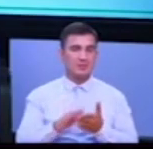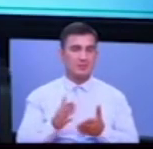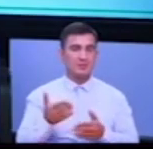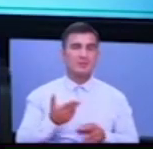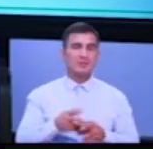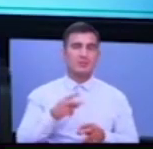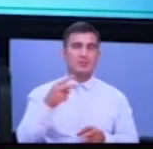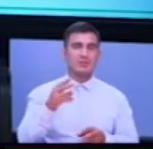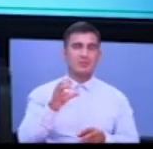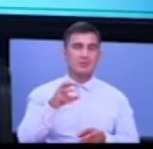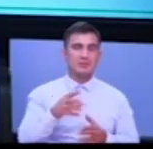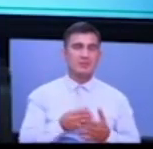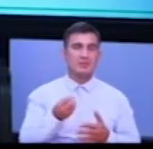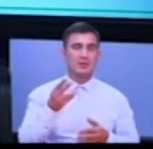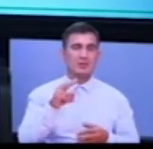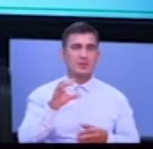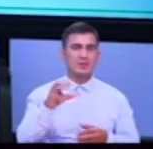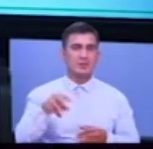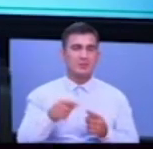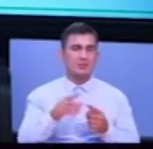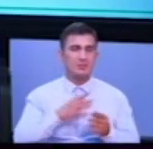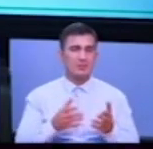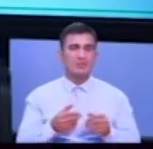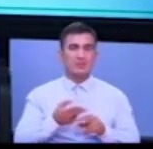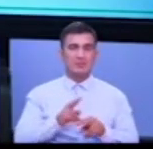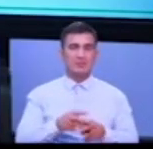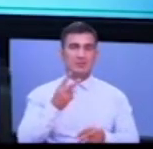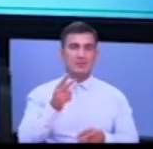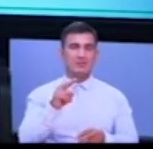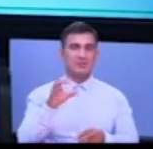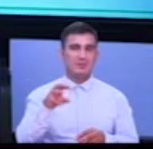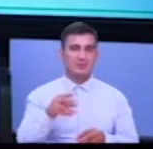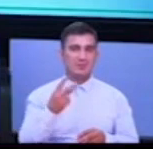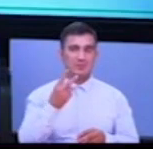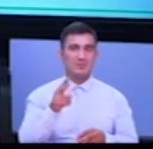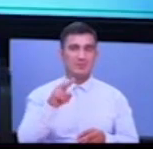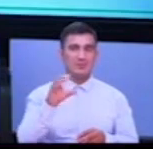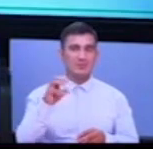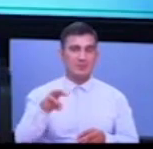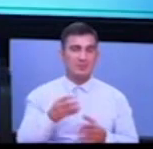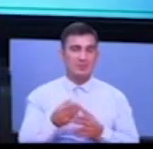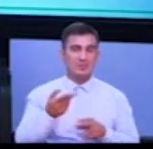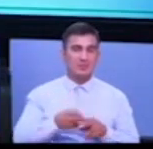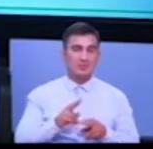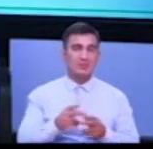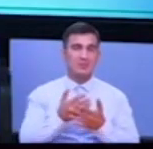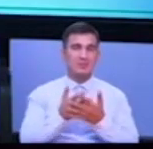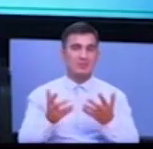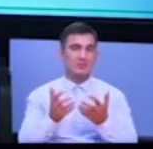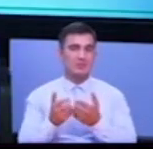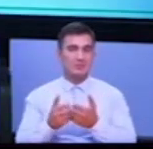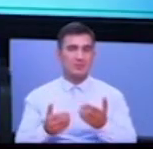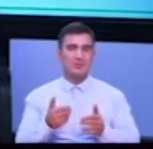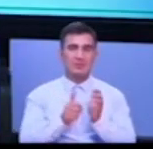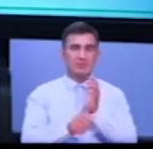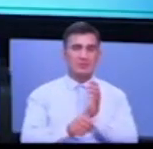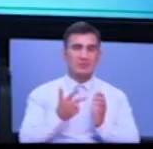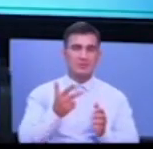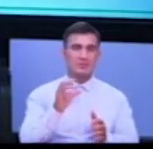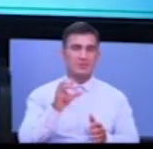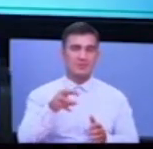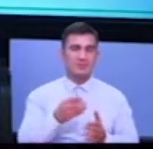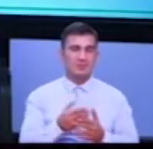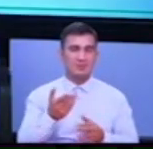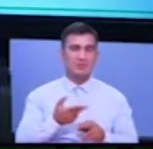Va 20 santimetr necha desimetrga teng ekan? 2 desimetrga. 2 desimetr 3 santimetr bo'ldi. 63